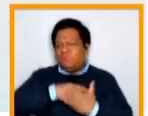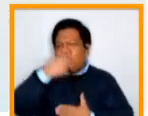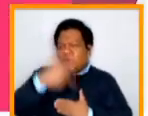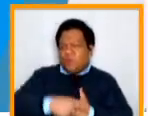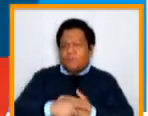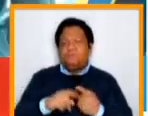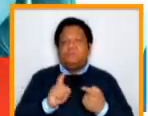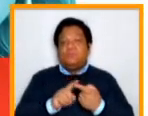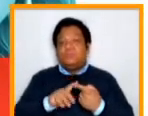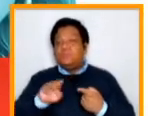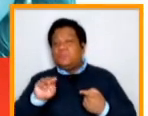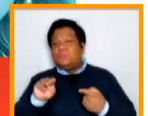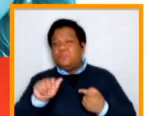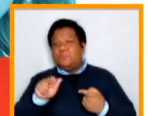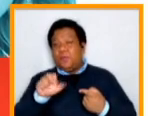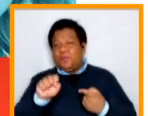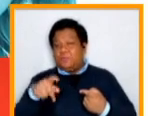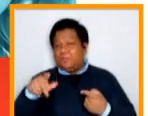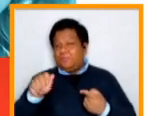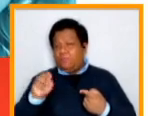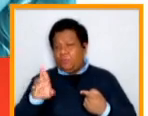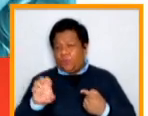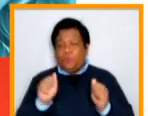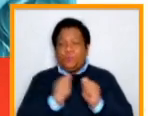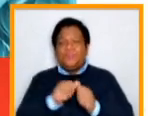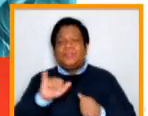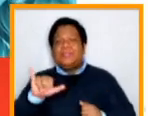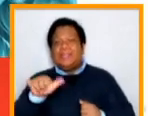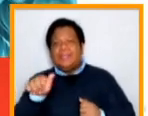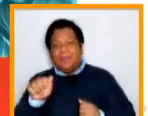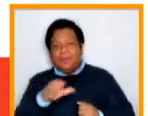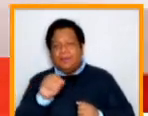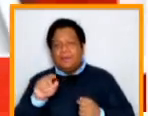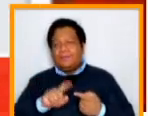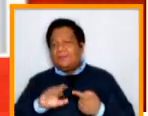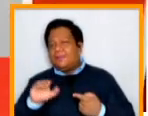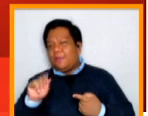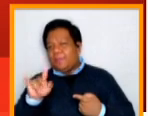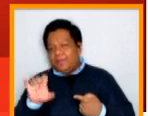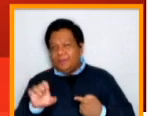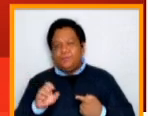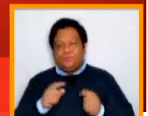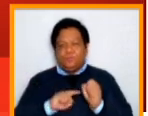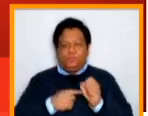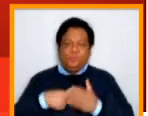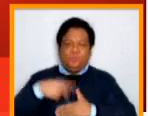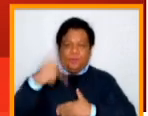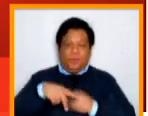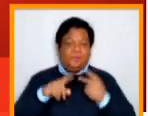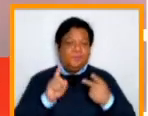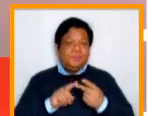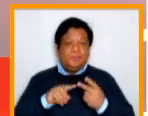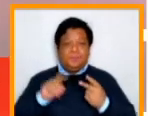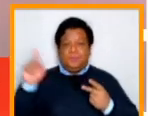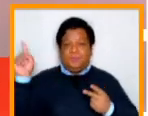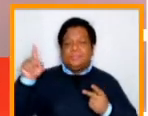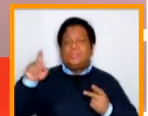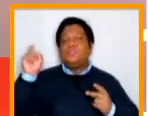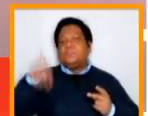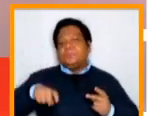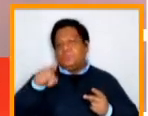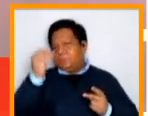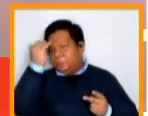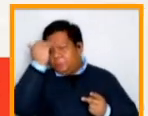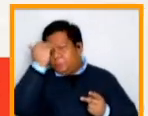Pamor kasama si Iya Arellano at Camille Prats sa GMA. At ang Dapat Alam Mo kasama sina